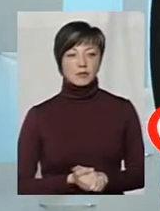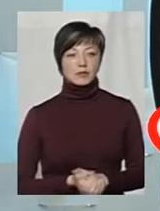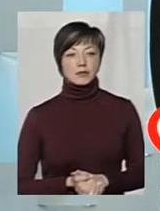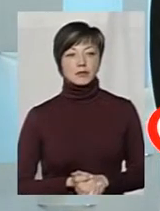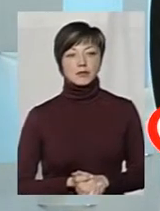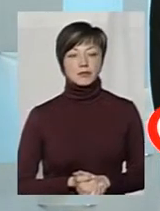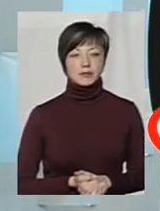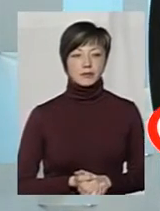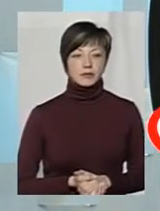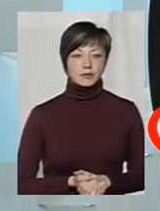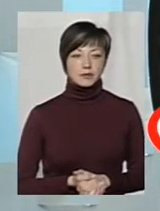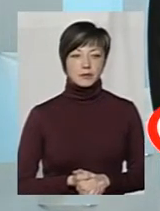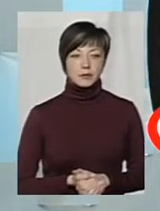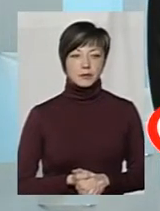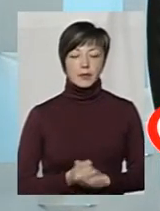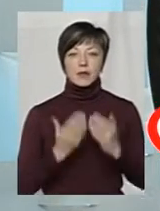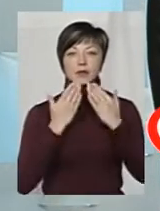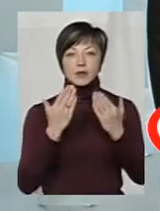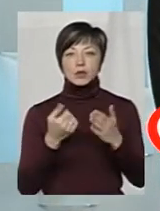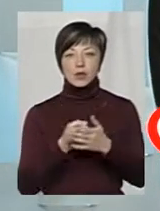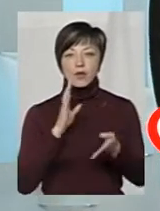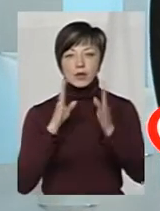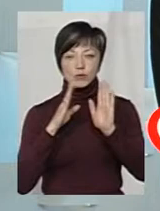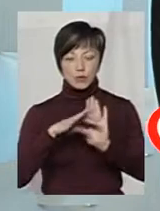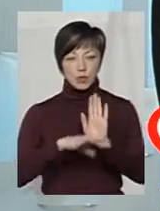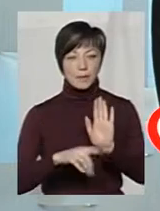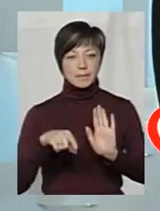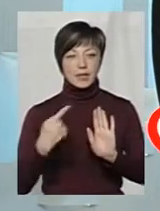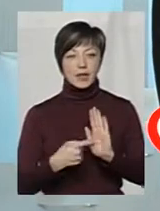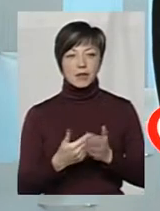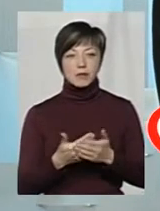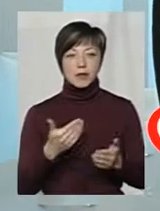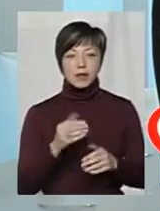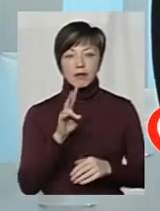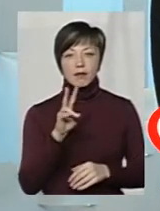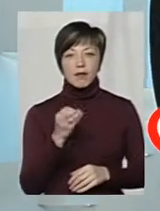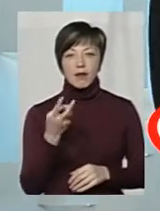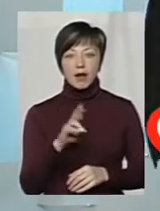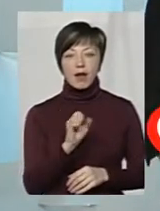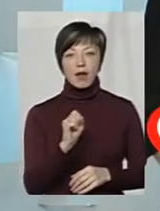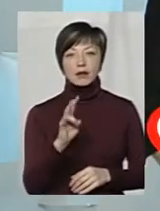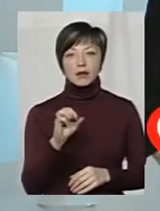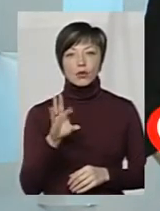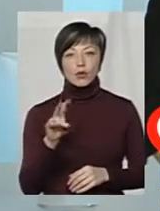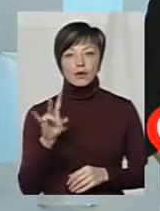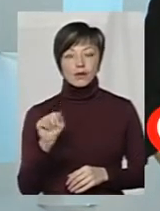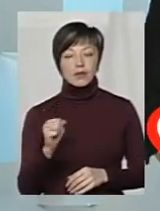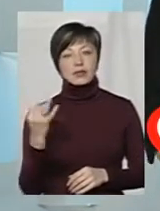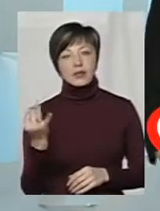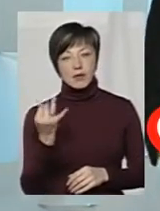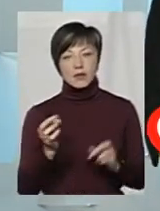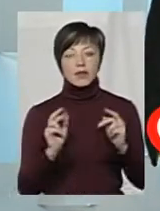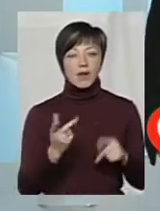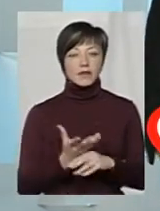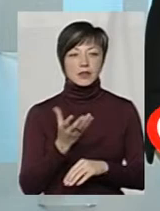61-90-60. І звернемося до Фейсбуку. Таке питання маємо від Нелі Анатоліївни. Цікавить,